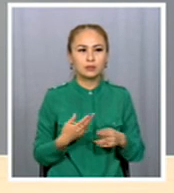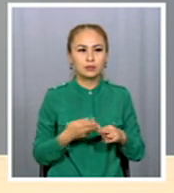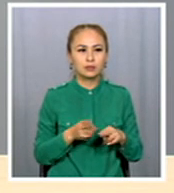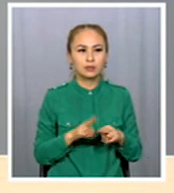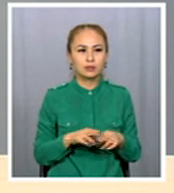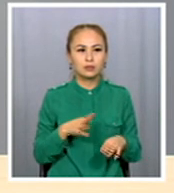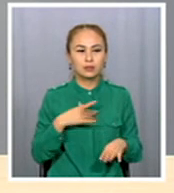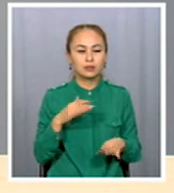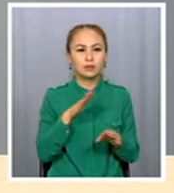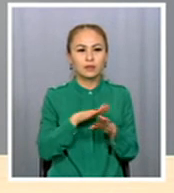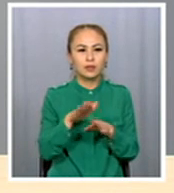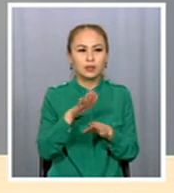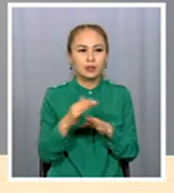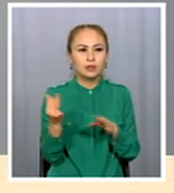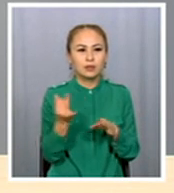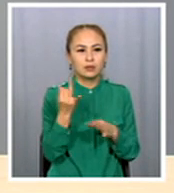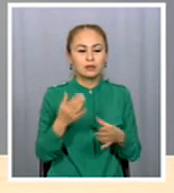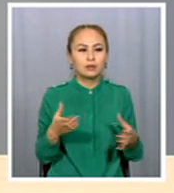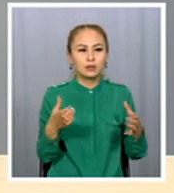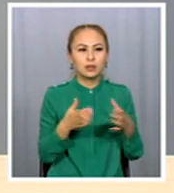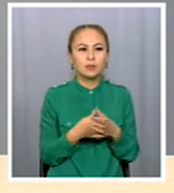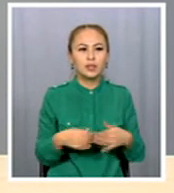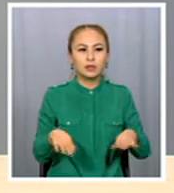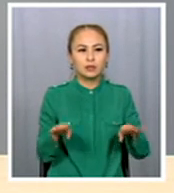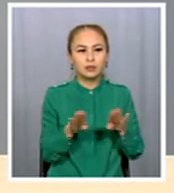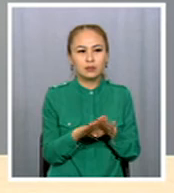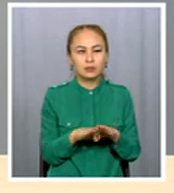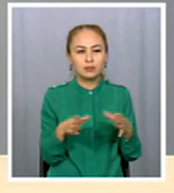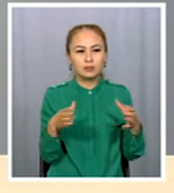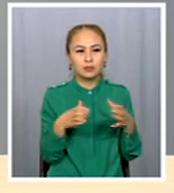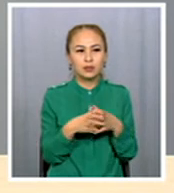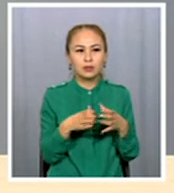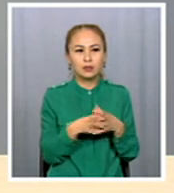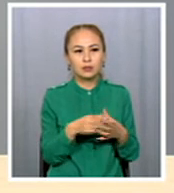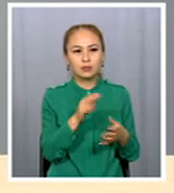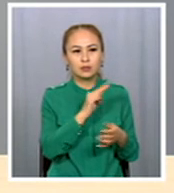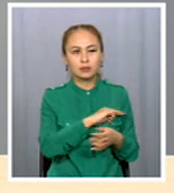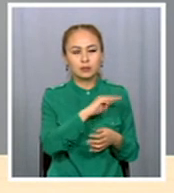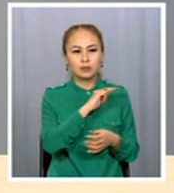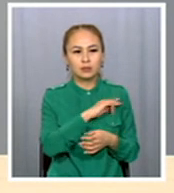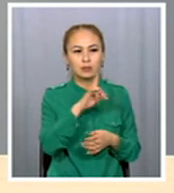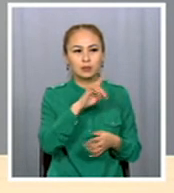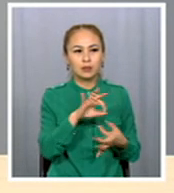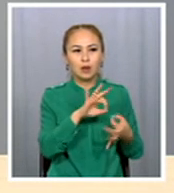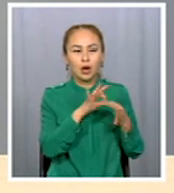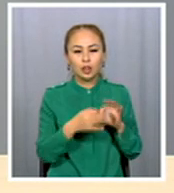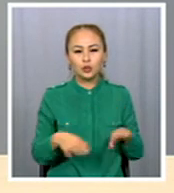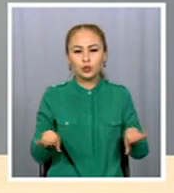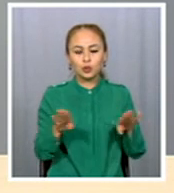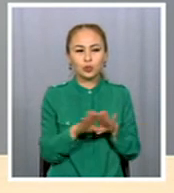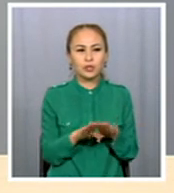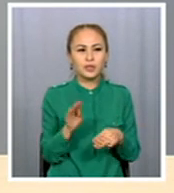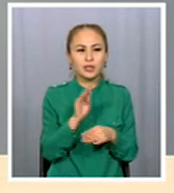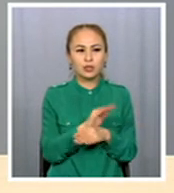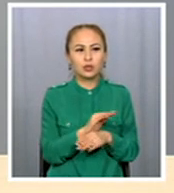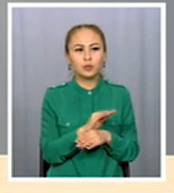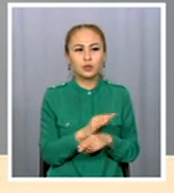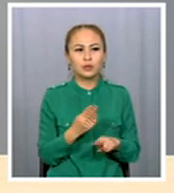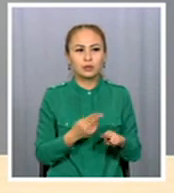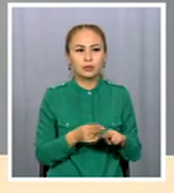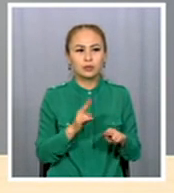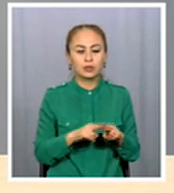выполним интересное задание, и вы сможете ответить на вопрос, о чем мы будем говорить на уроке. Составьте